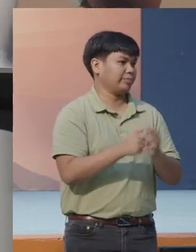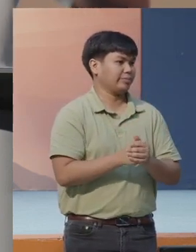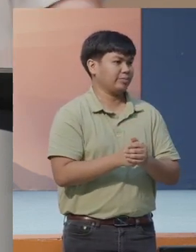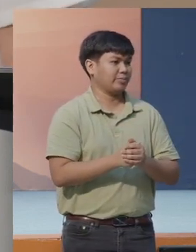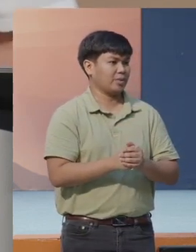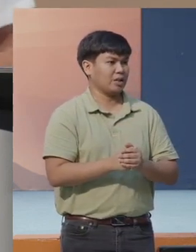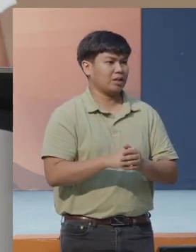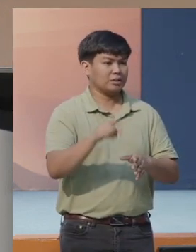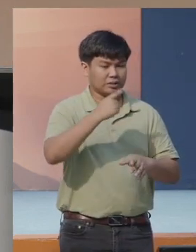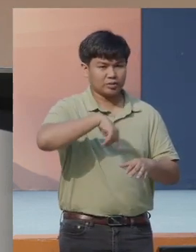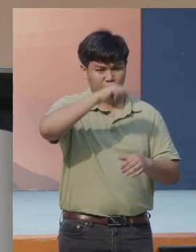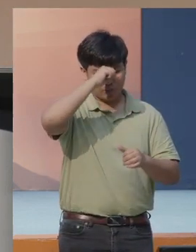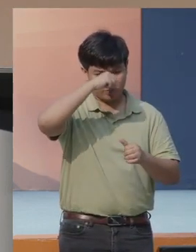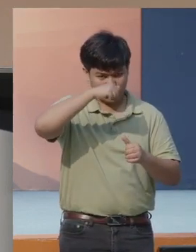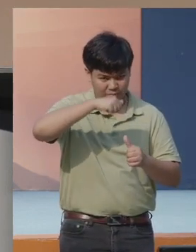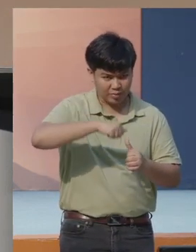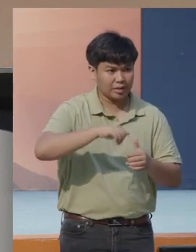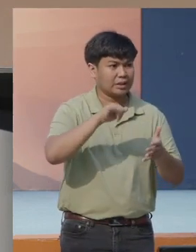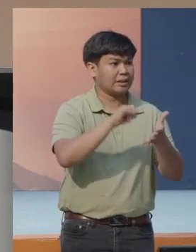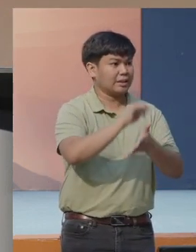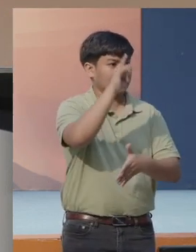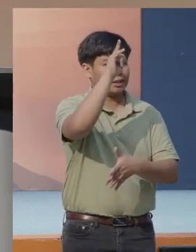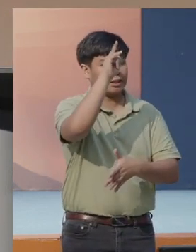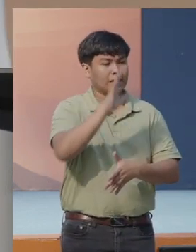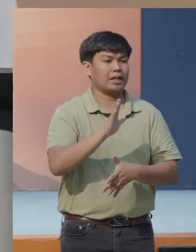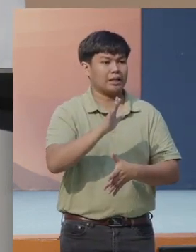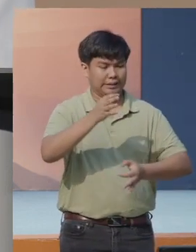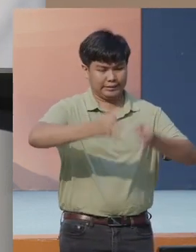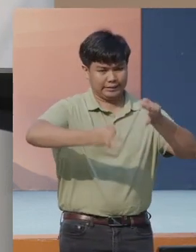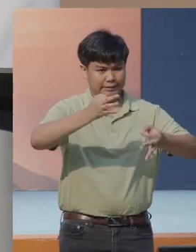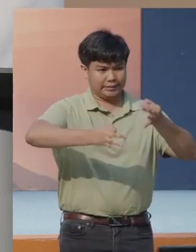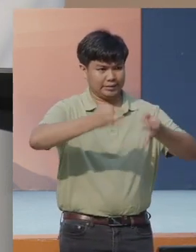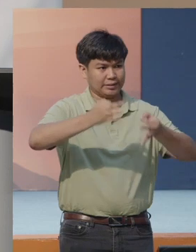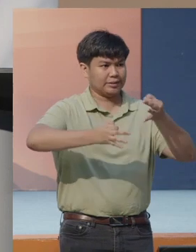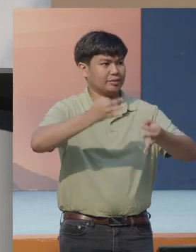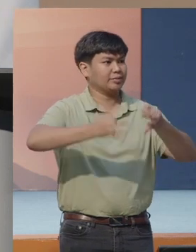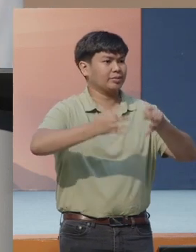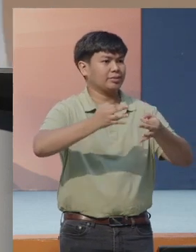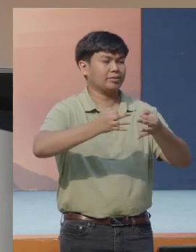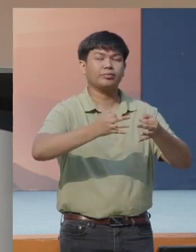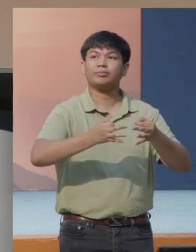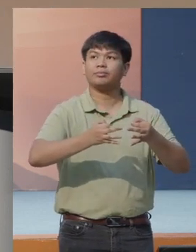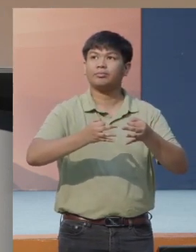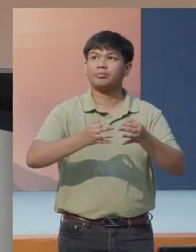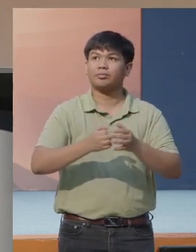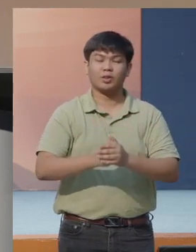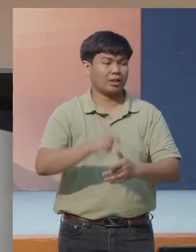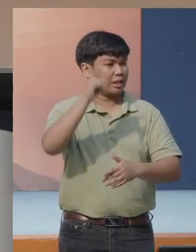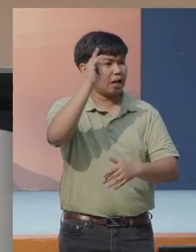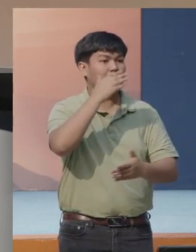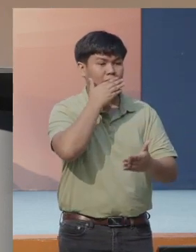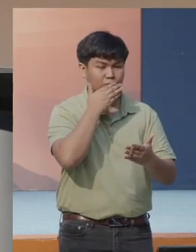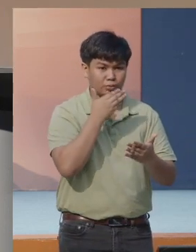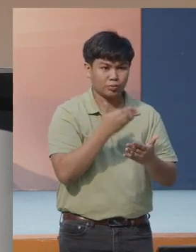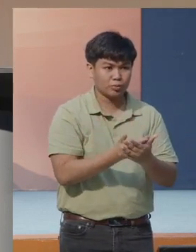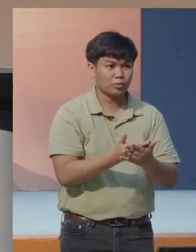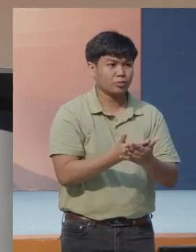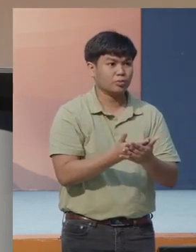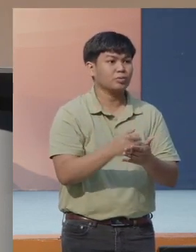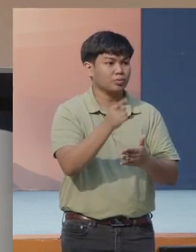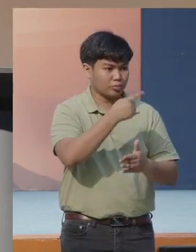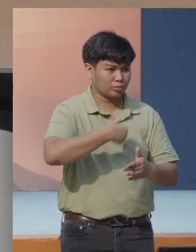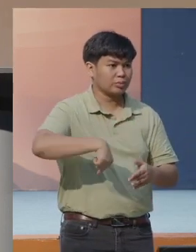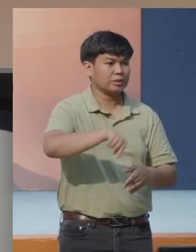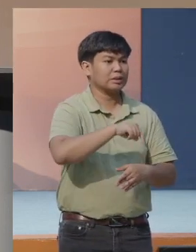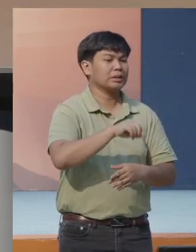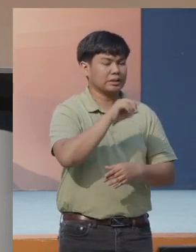That's a reminder that because God is a just and a good God, tayo